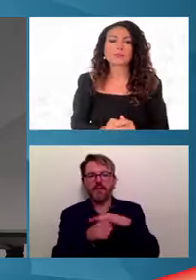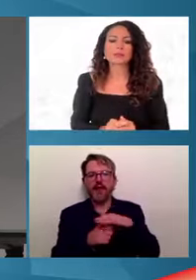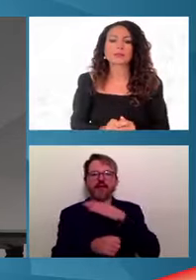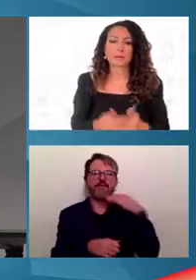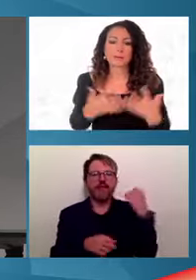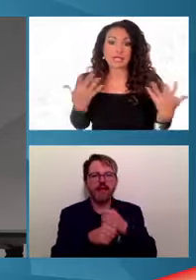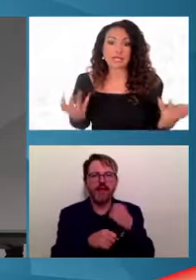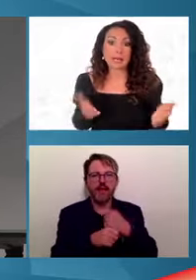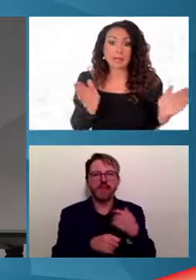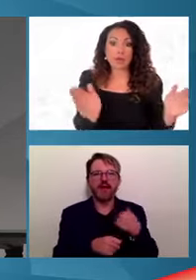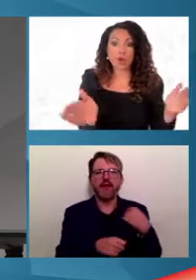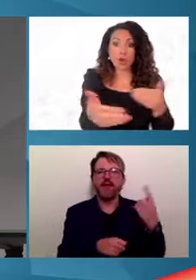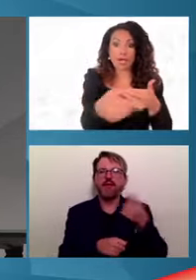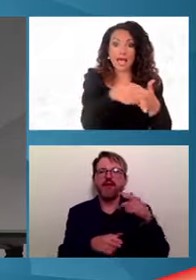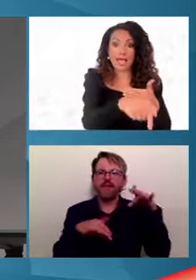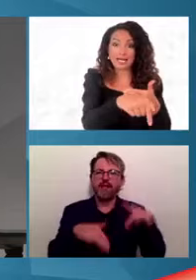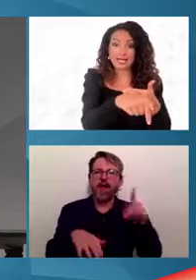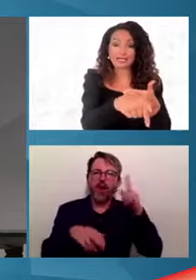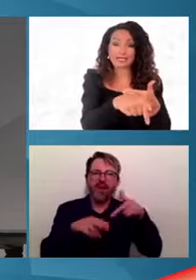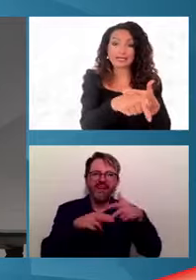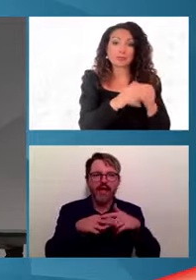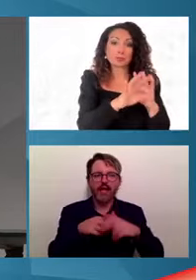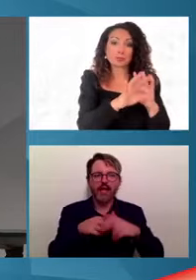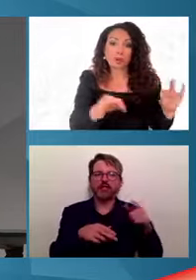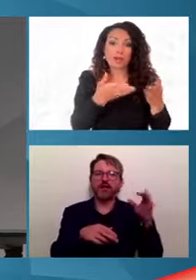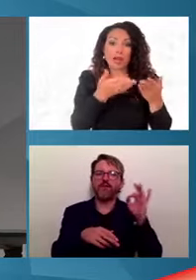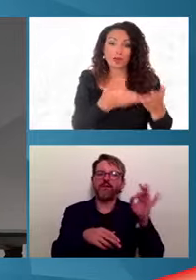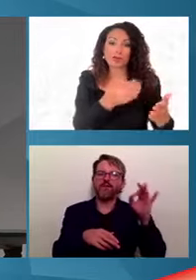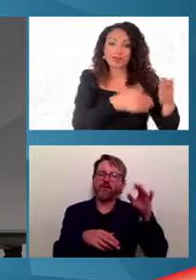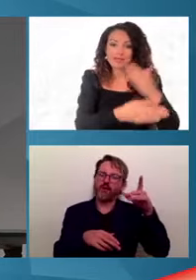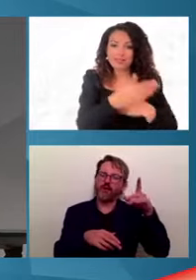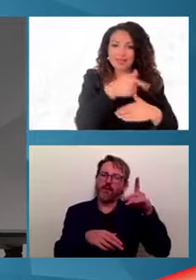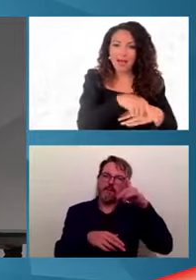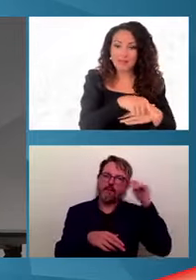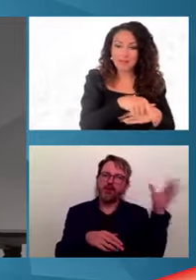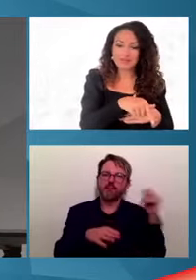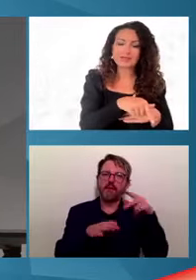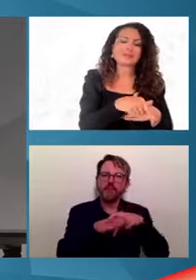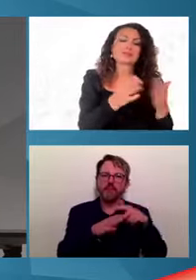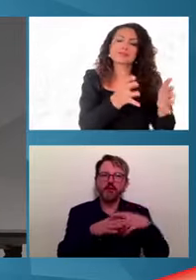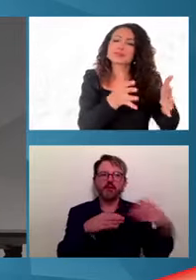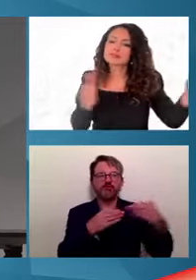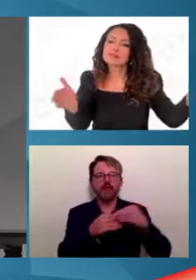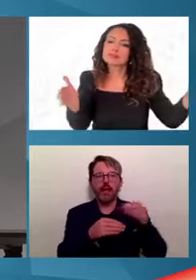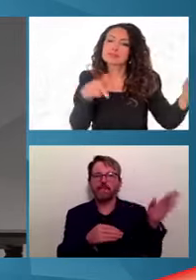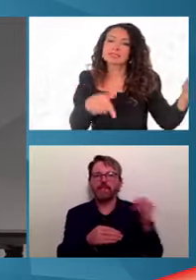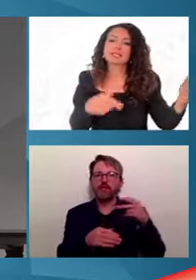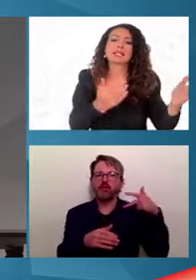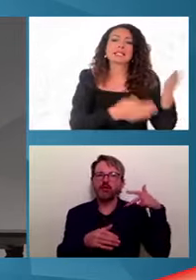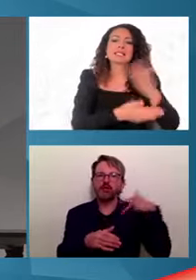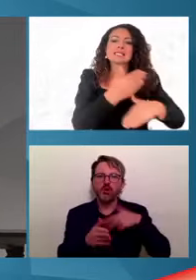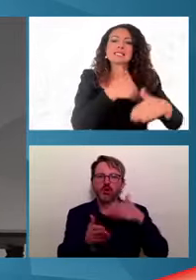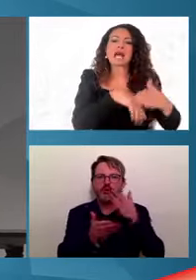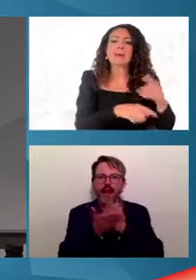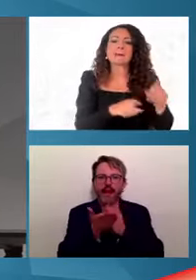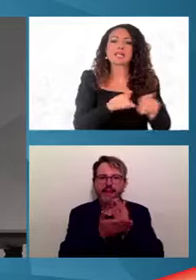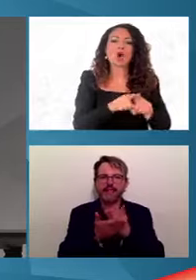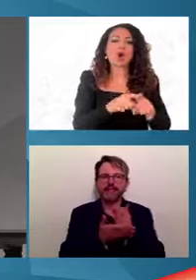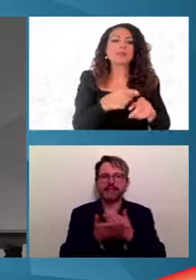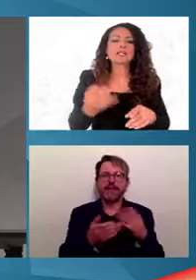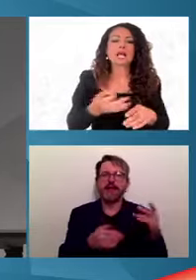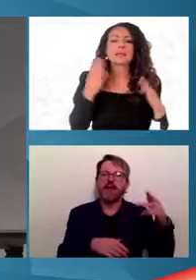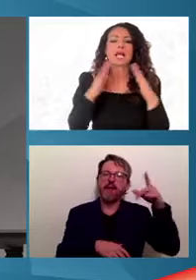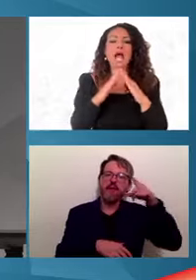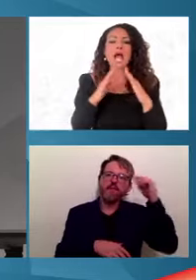per persone con disabilità in collaborazione col sociale, perché un disabile non deve essere a casa compatito su un divano, ma deve